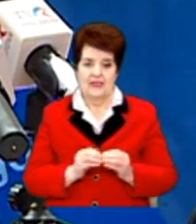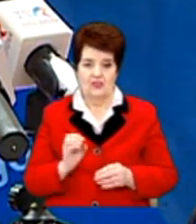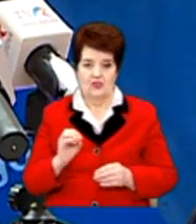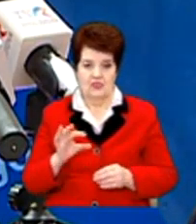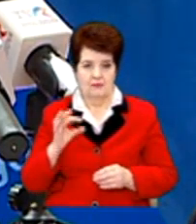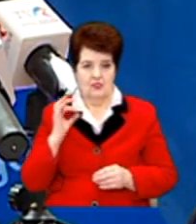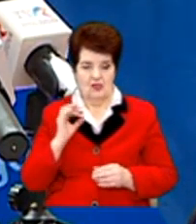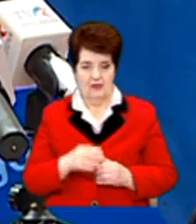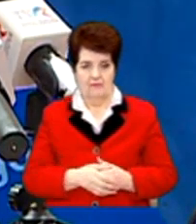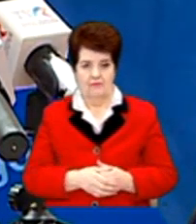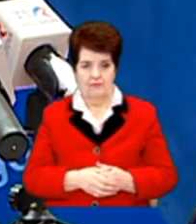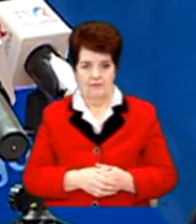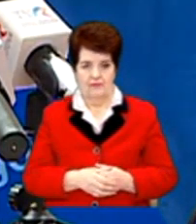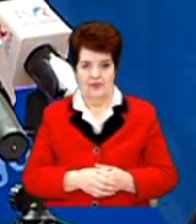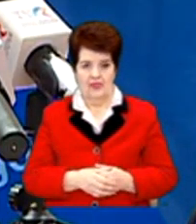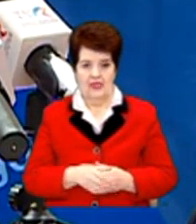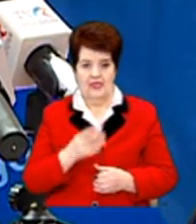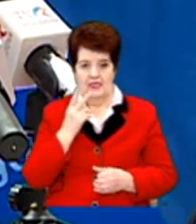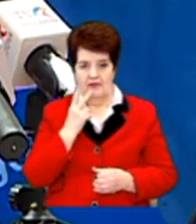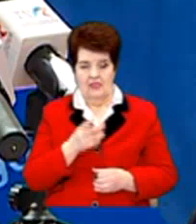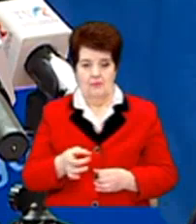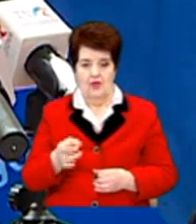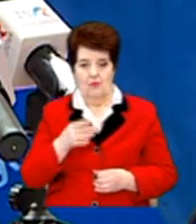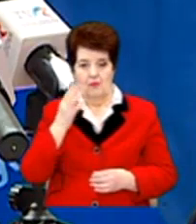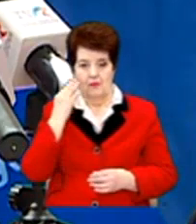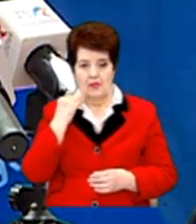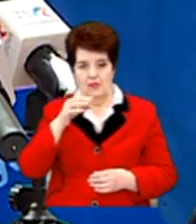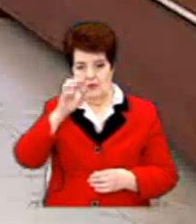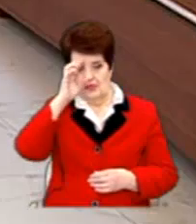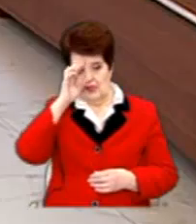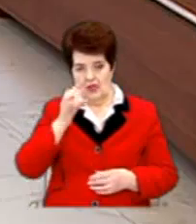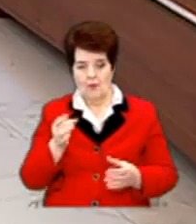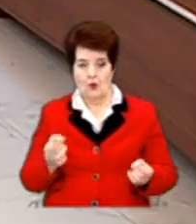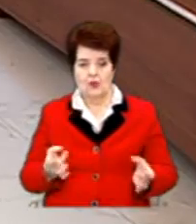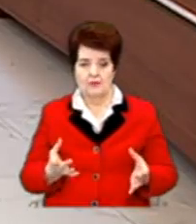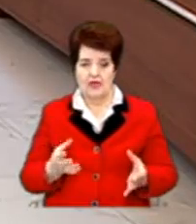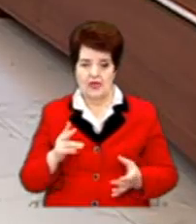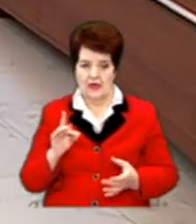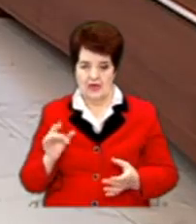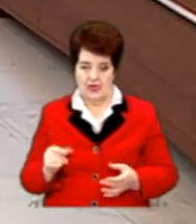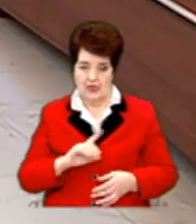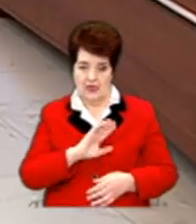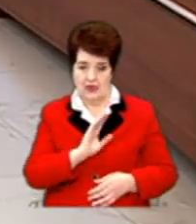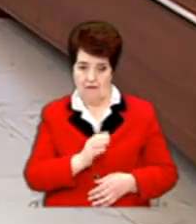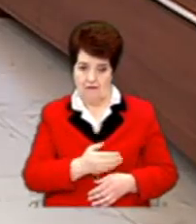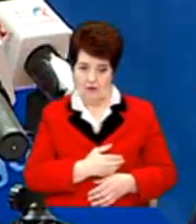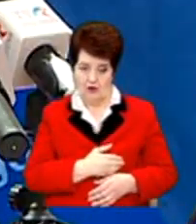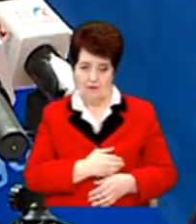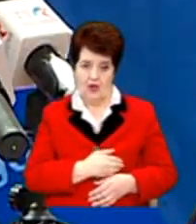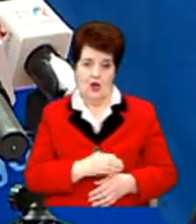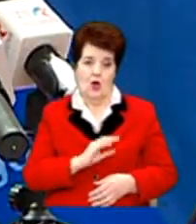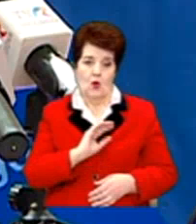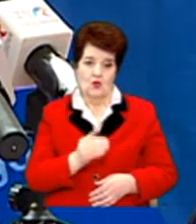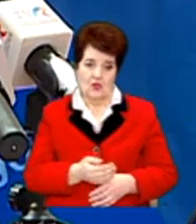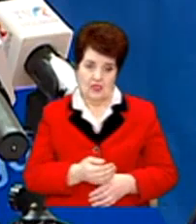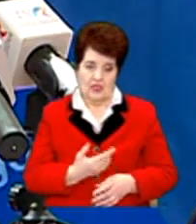10-15 ani să vedem Republica Moldova o țară prosperă. Dar dacă depunem eforturi semi-concentrate, s-ar